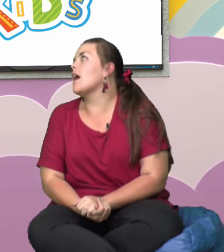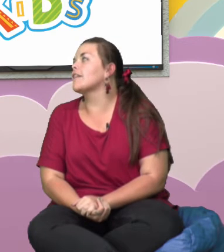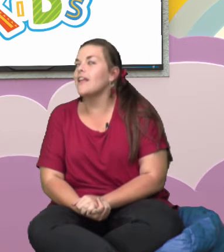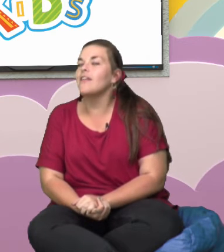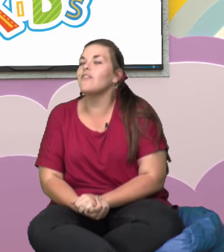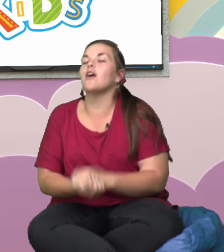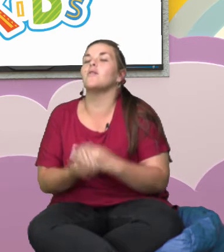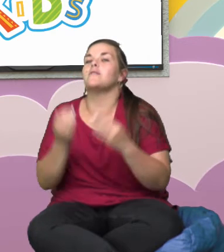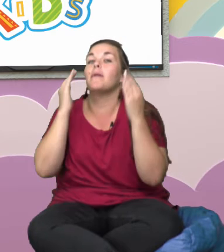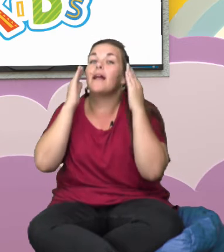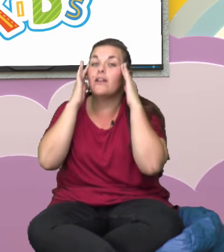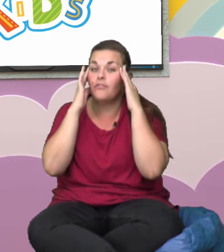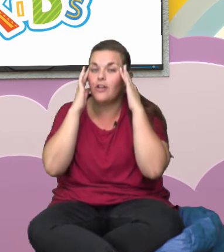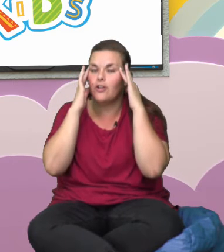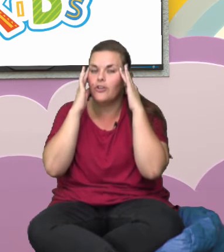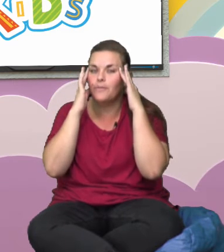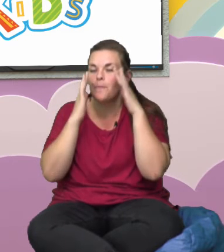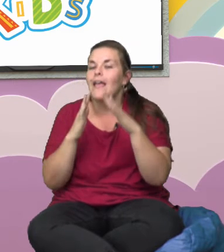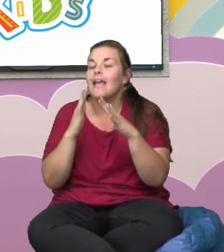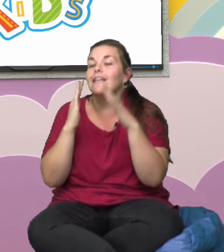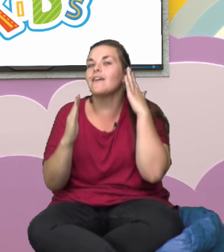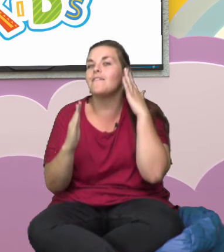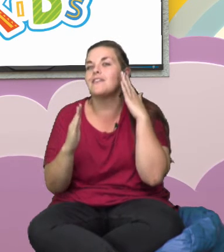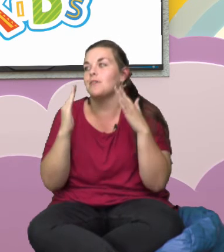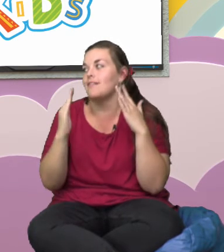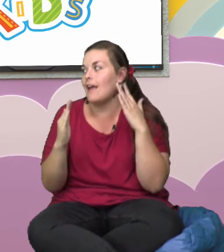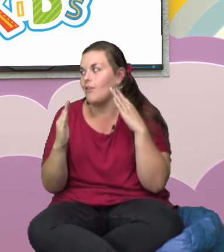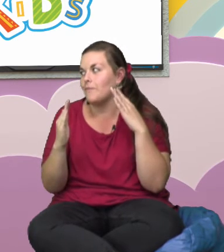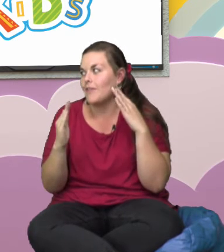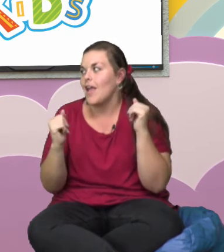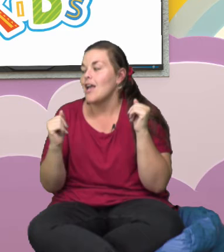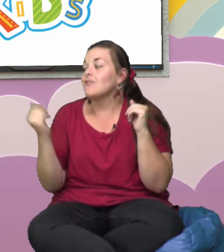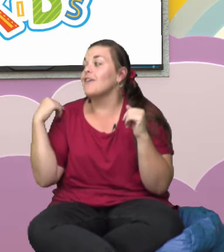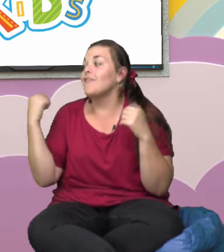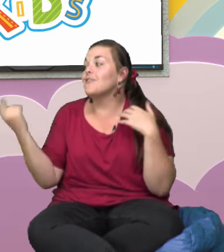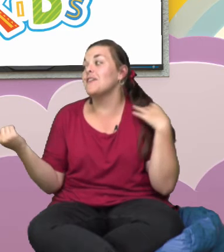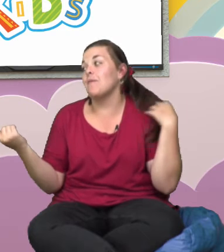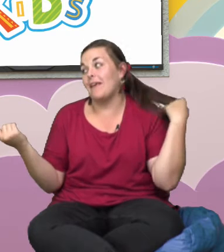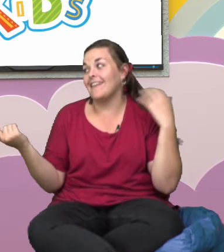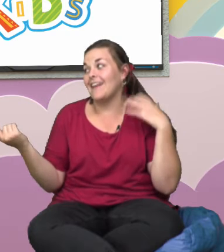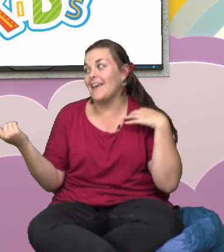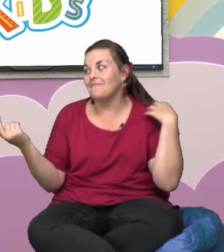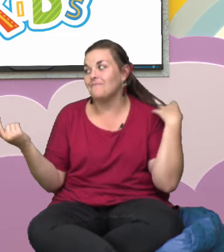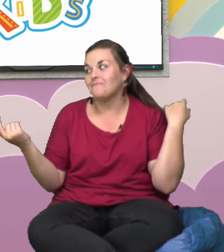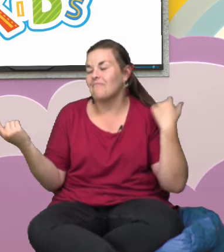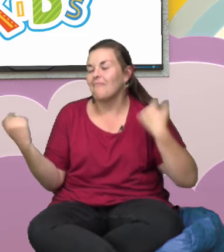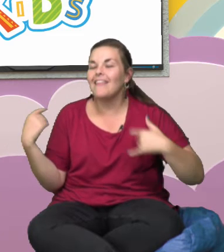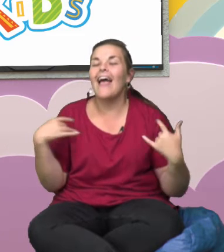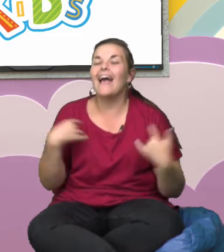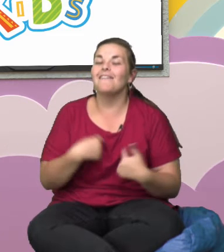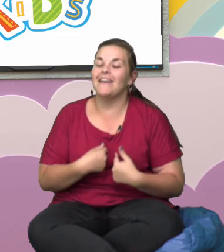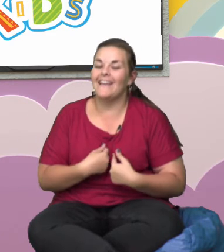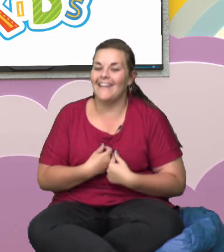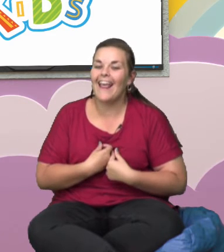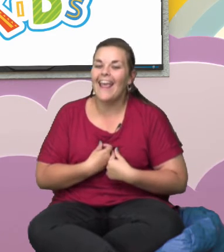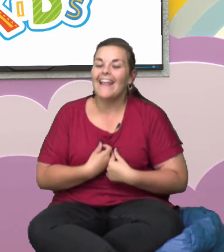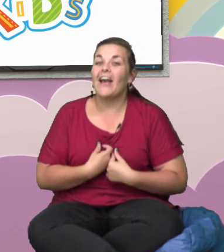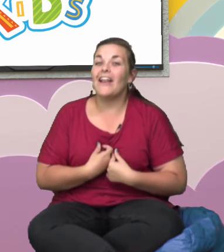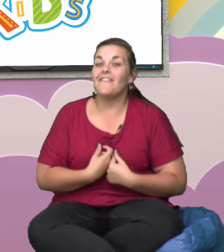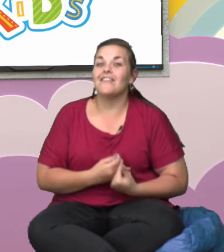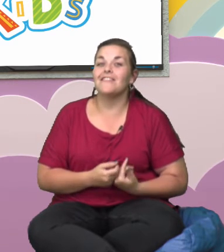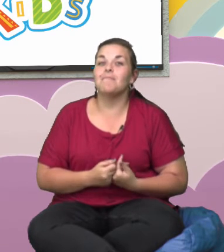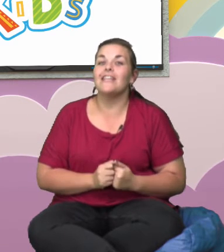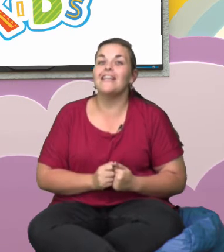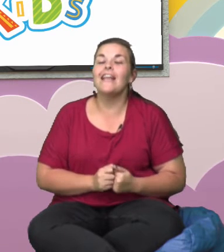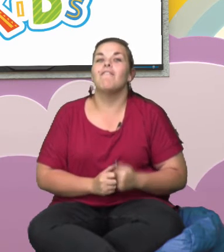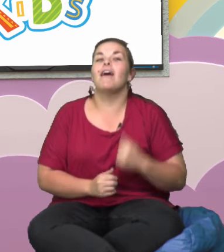ons aktiwiteit vandag gaan ons 'n breinoefening doen. En dit gaan wees om te tel. Ja. So elkeen van ons gaan 'n woord kry. Okay. Ek gaan begin. Dan gaan